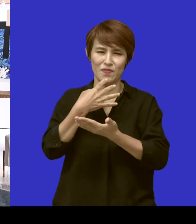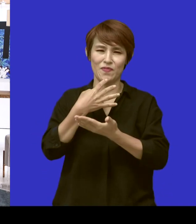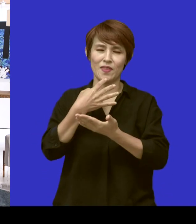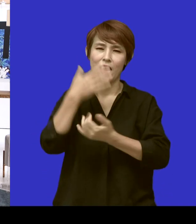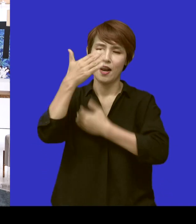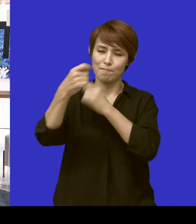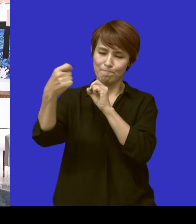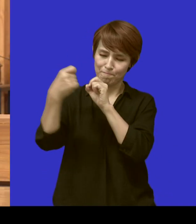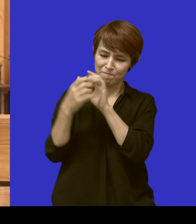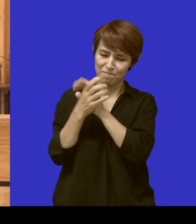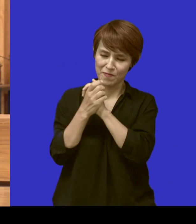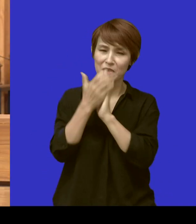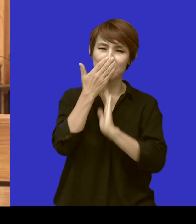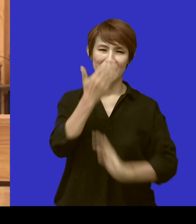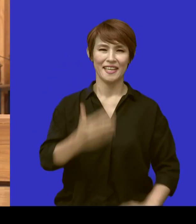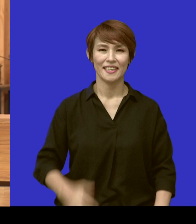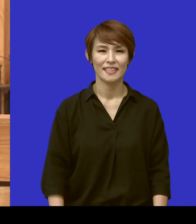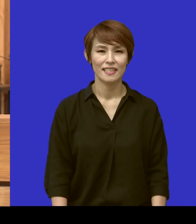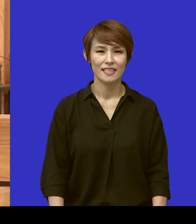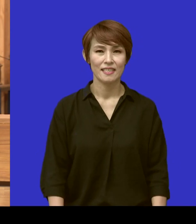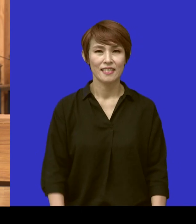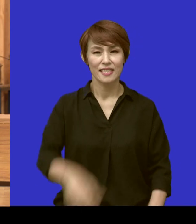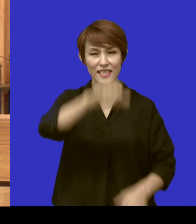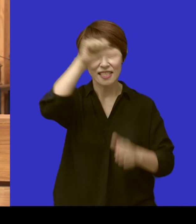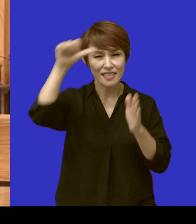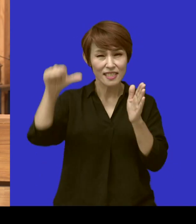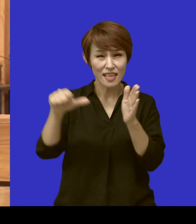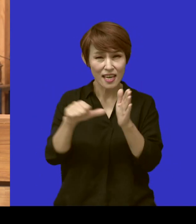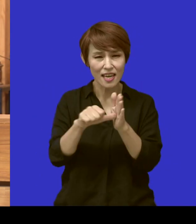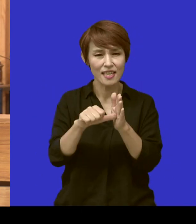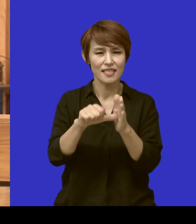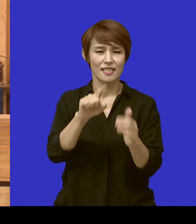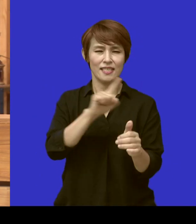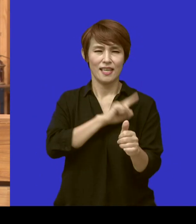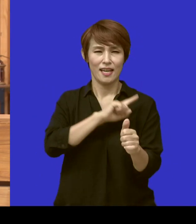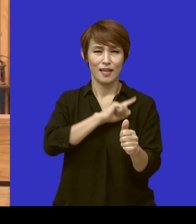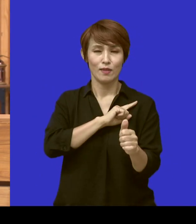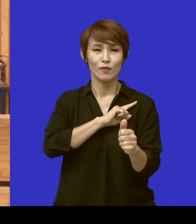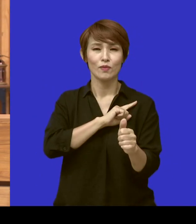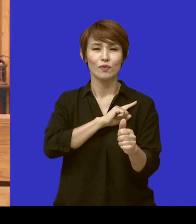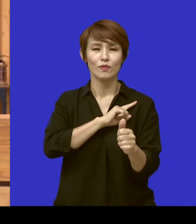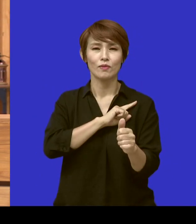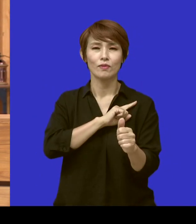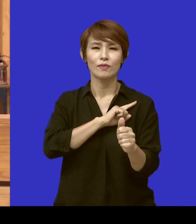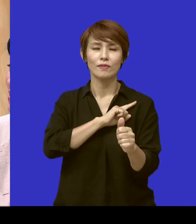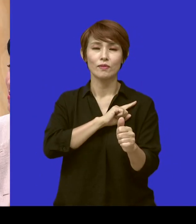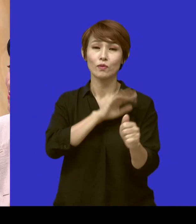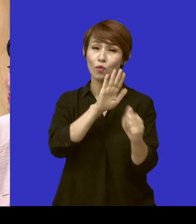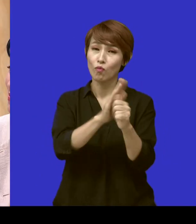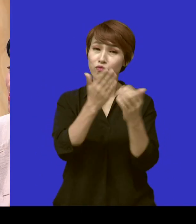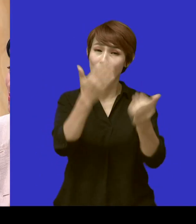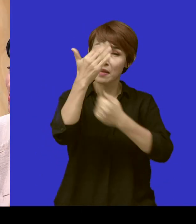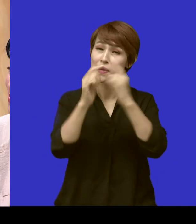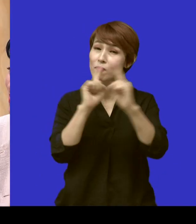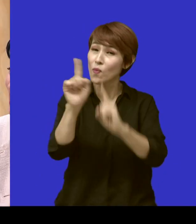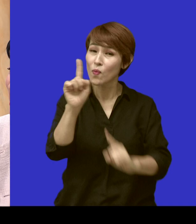있었습니다. 가장 인생에 나에게 가장 도움을 주었던 하나님의 말씀이 있을까요?